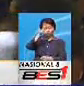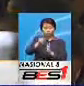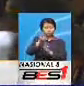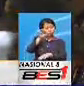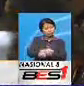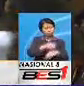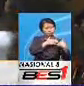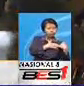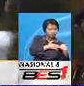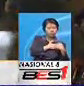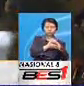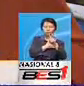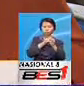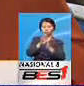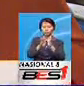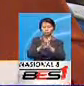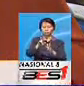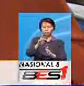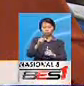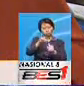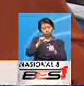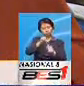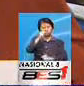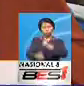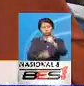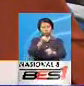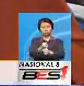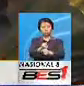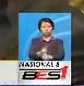terpaksa menanggung RM2 bilion saban tahun.